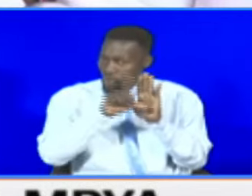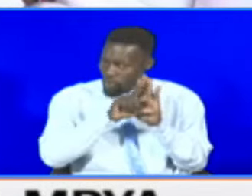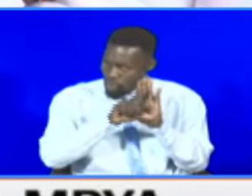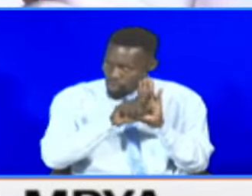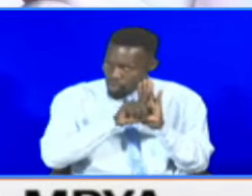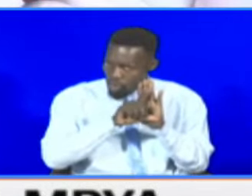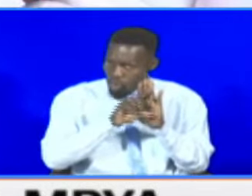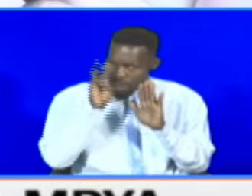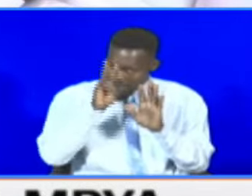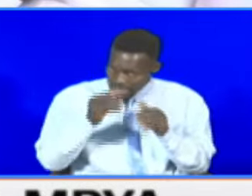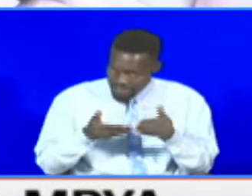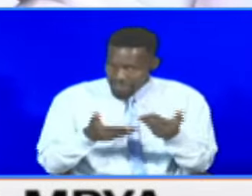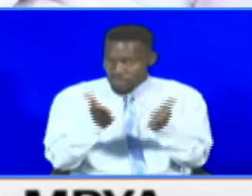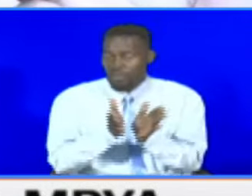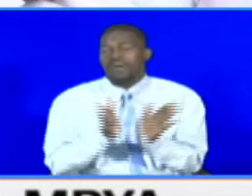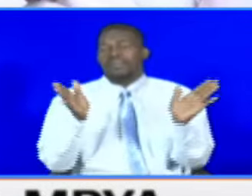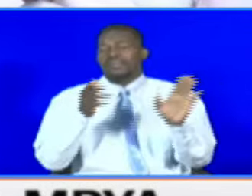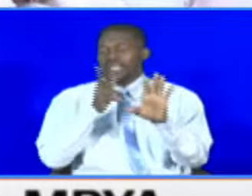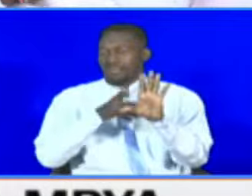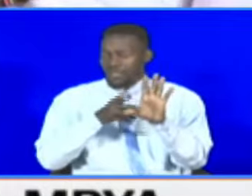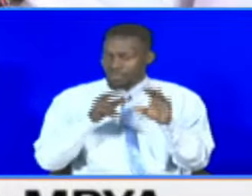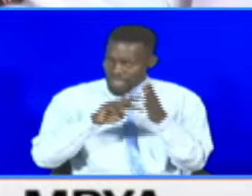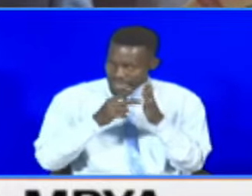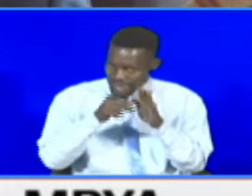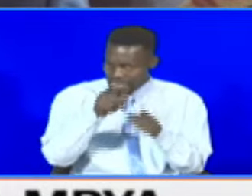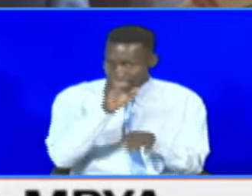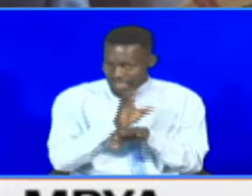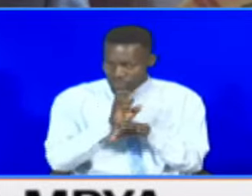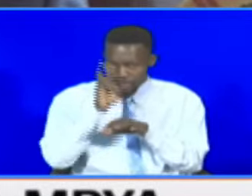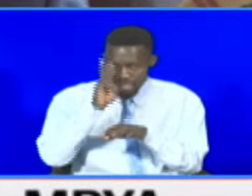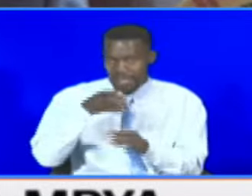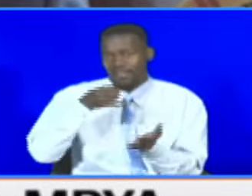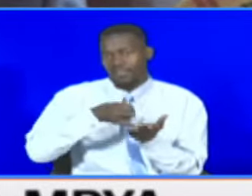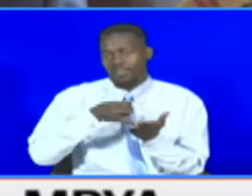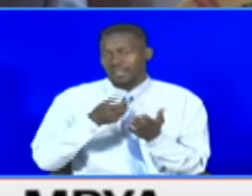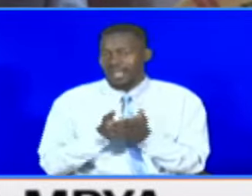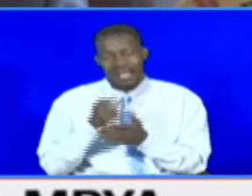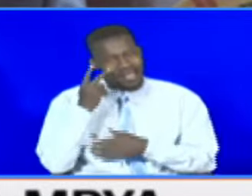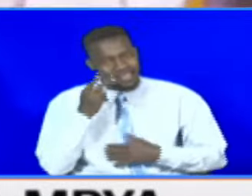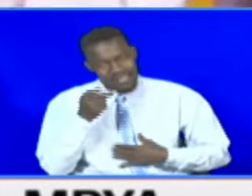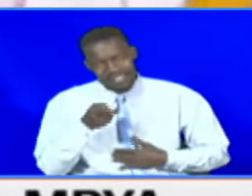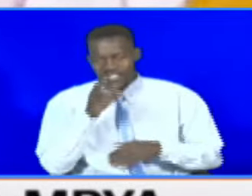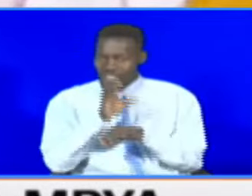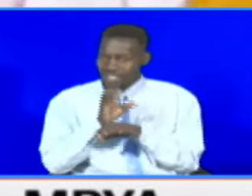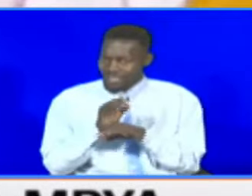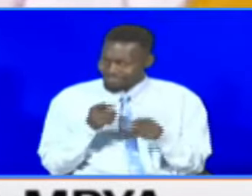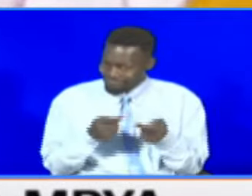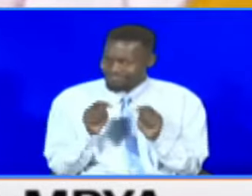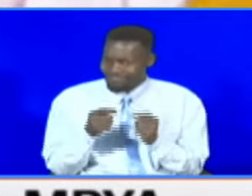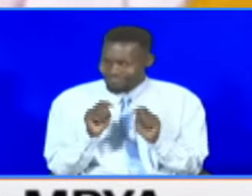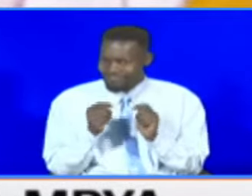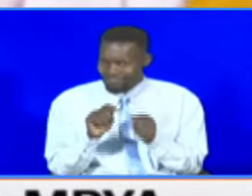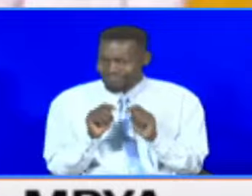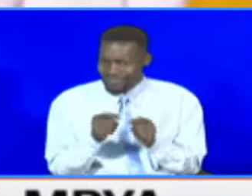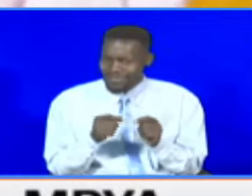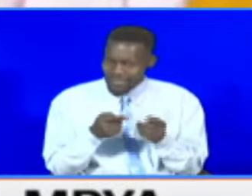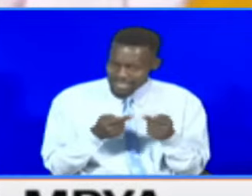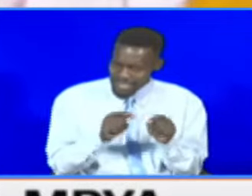ile public participation. Kwa hivyo hii kanisa yenu, mimi naona mmeng'ang'ana, mfanye hesabu ni shilingi